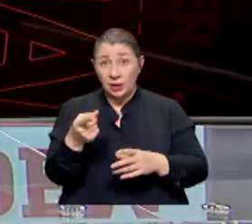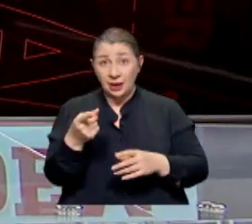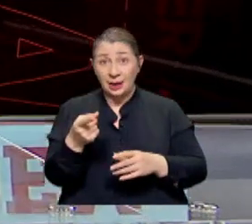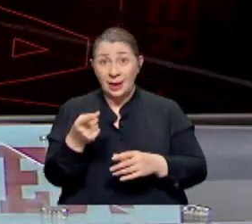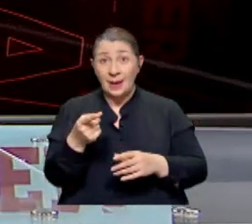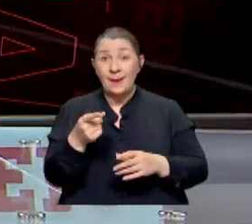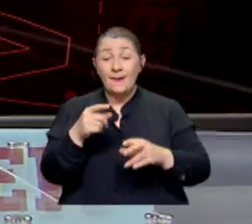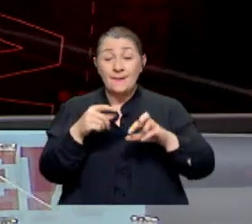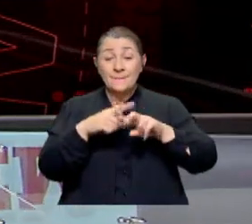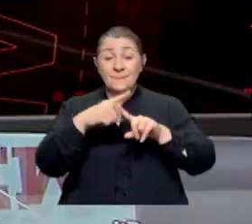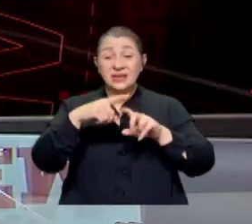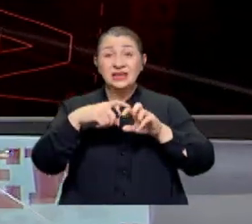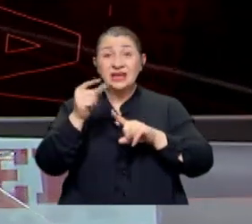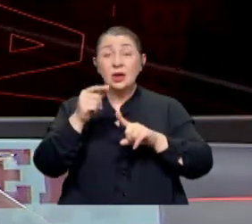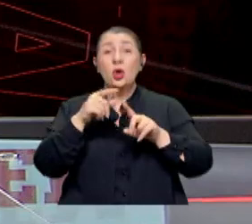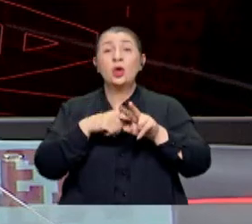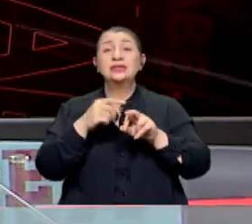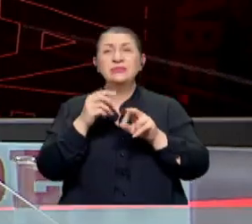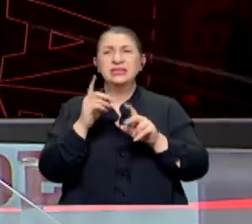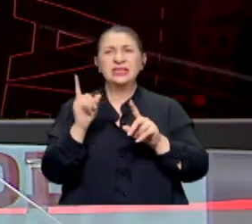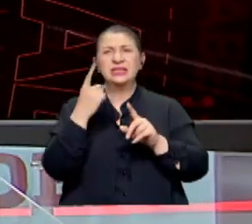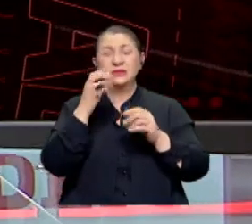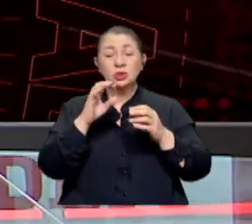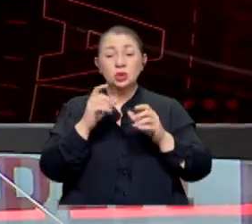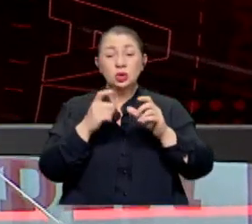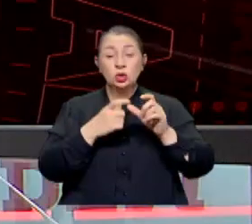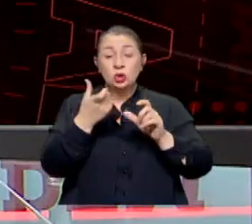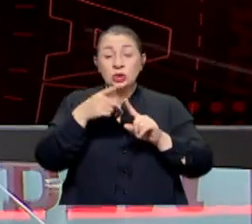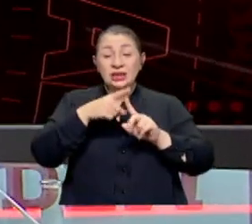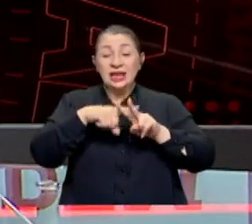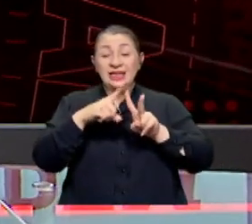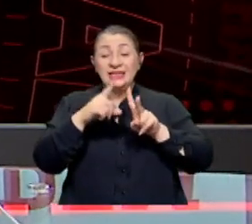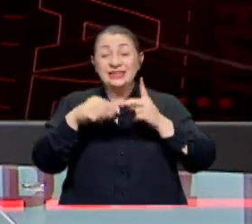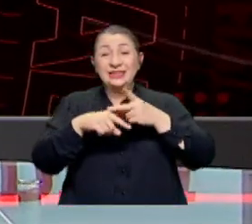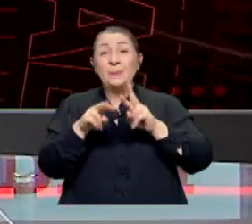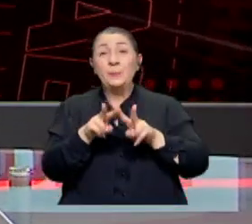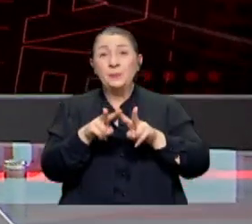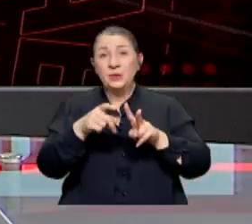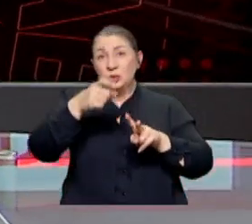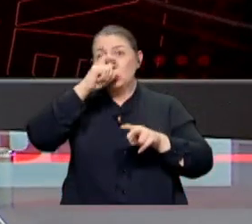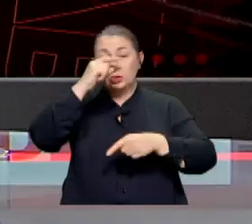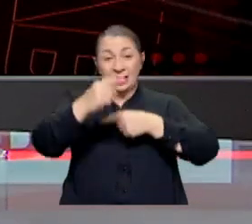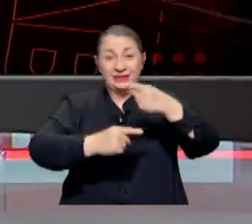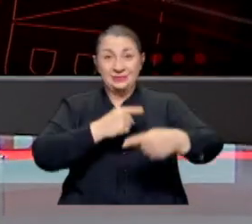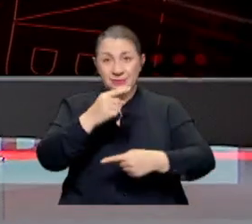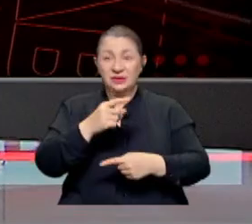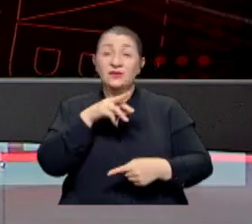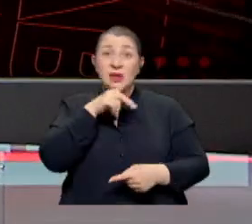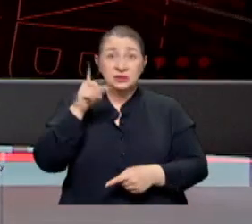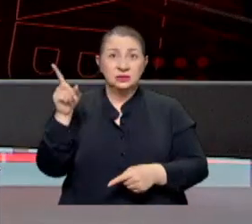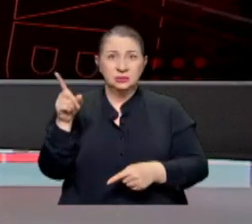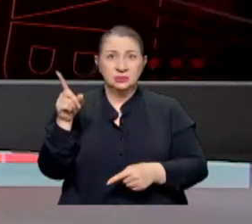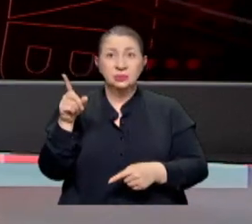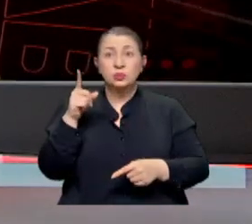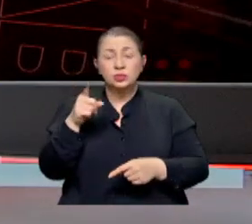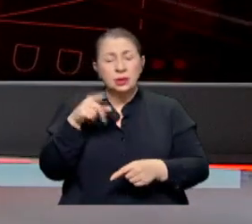ki patrimonyal İzmir'in en ilginç bir türlü sultanizm diyor jambo dert Fransız Ben